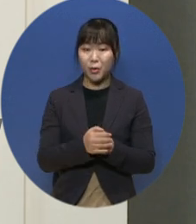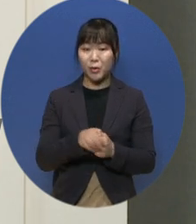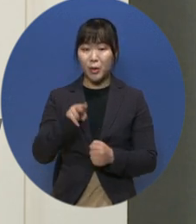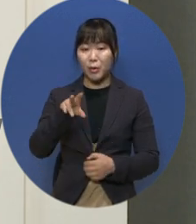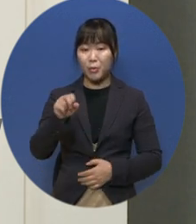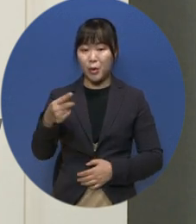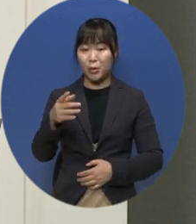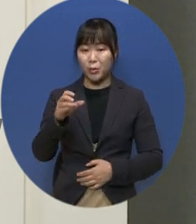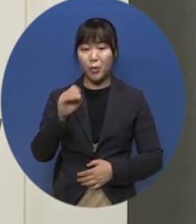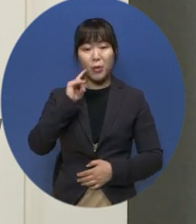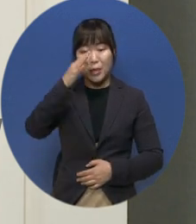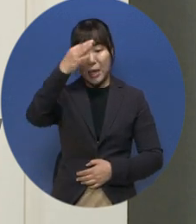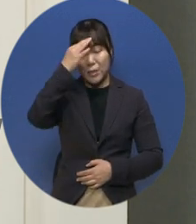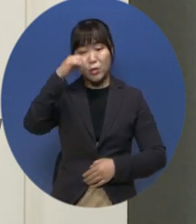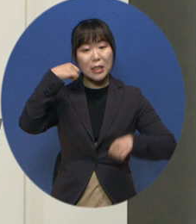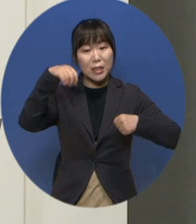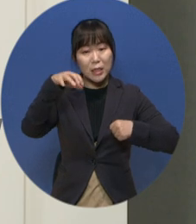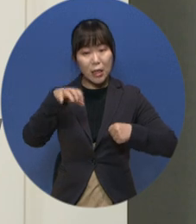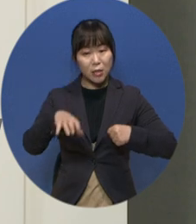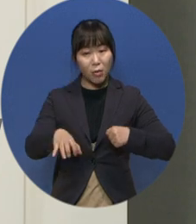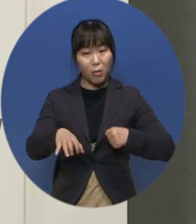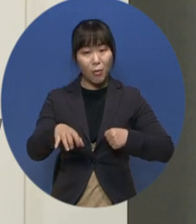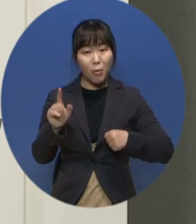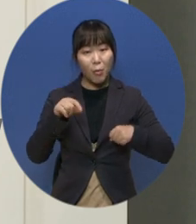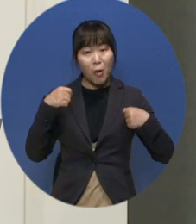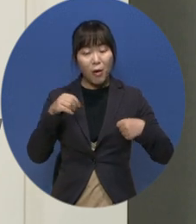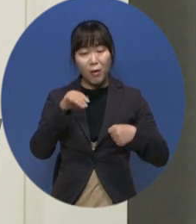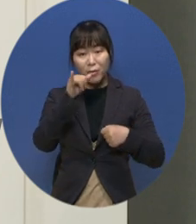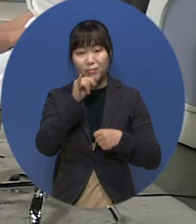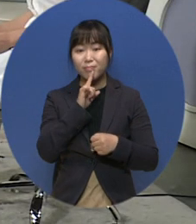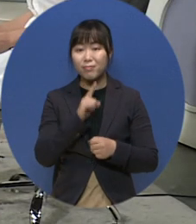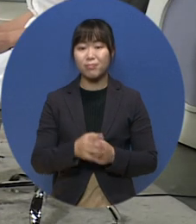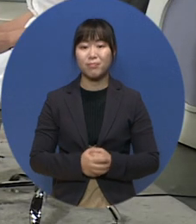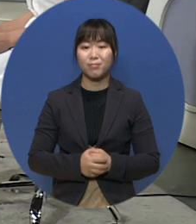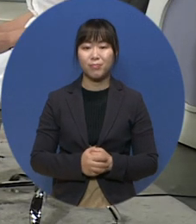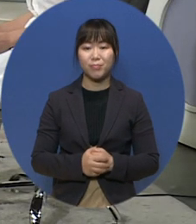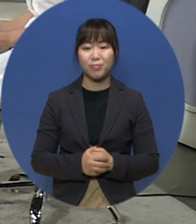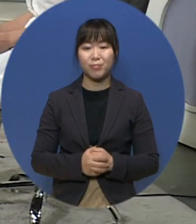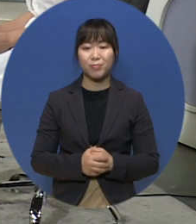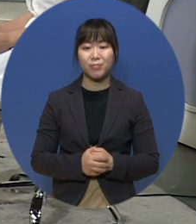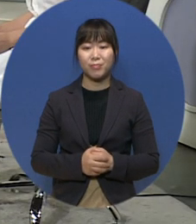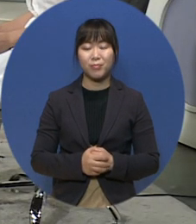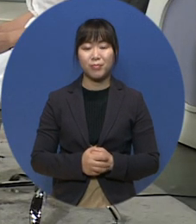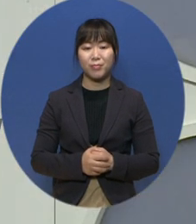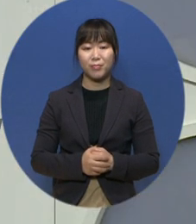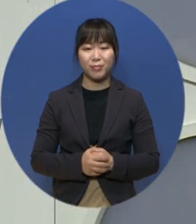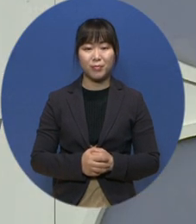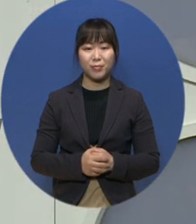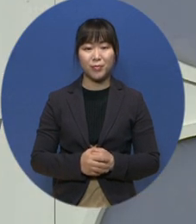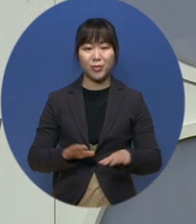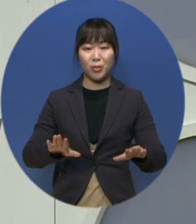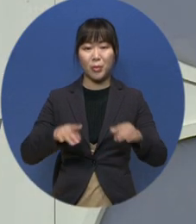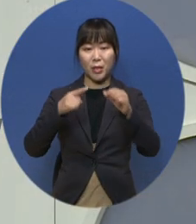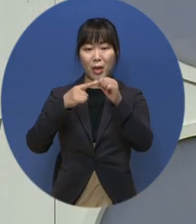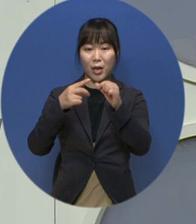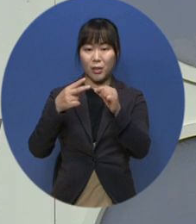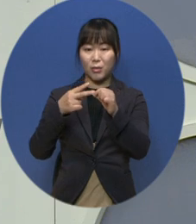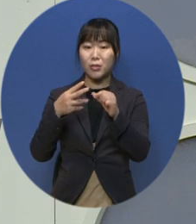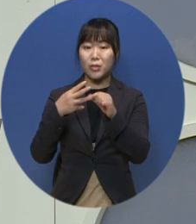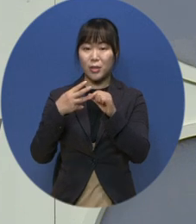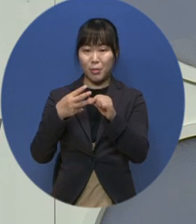명동 예술극장에서 뭐 공연을 한다고요? 예, 벌써 세 번째 공연이